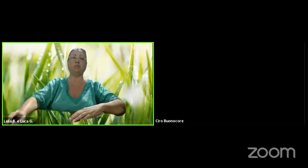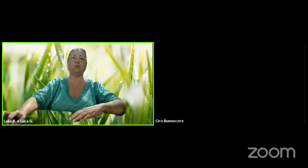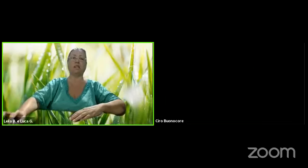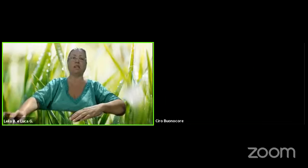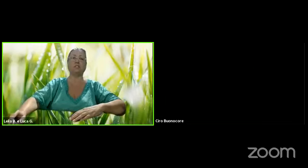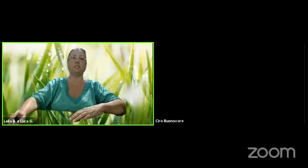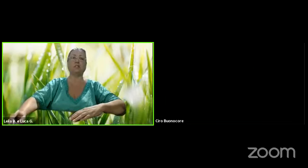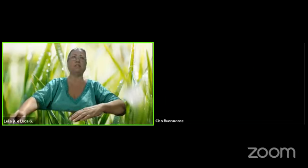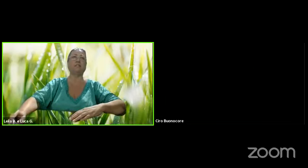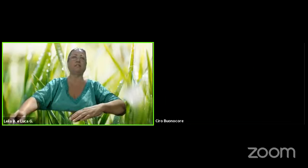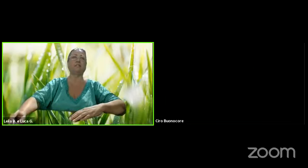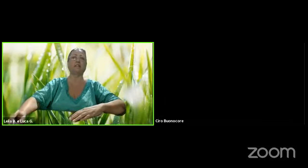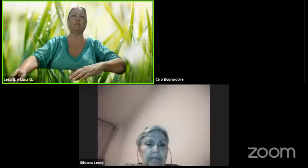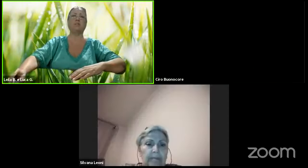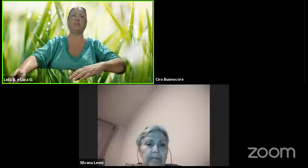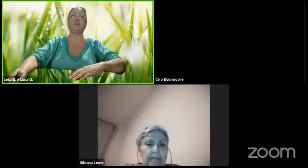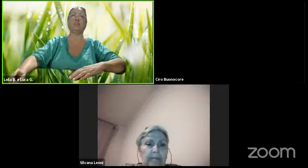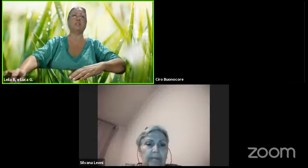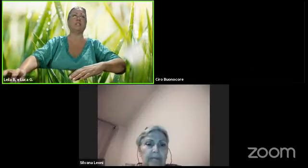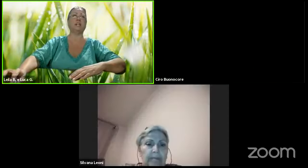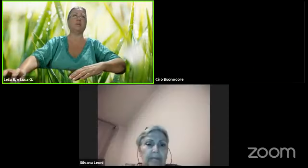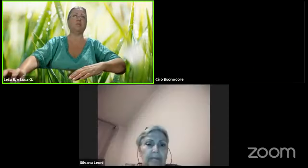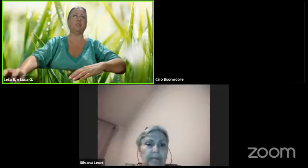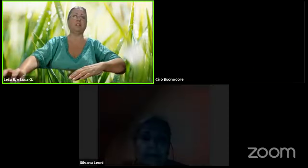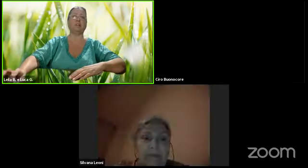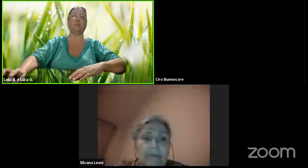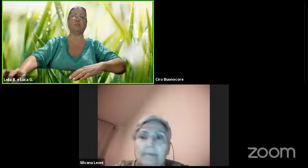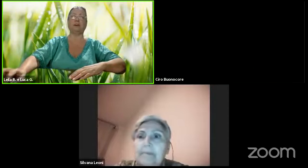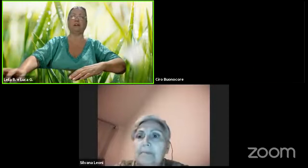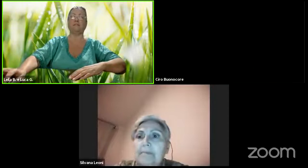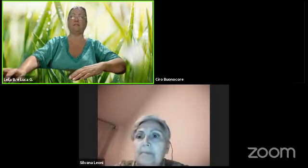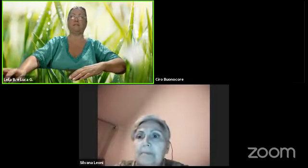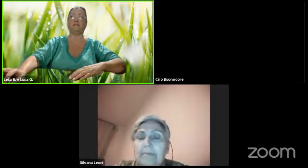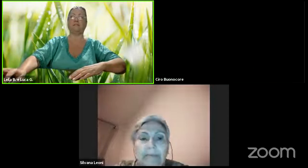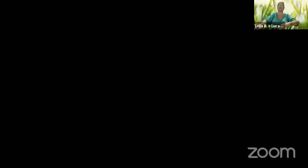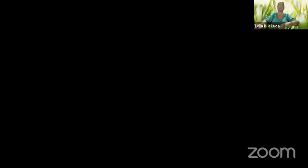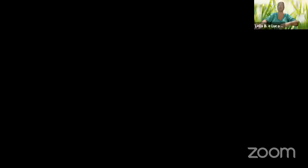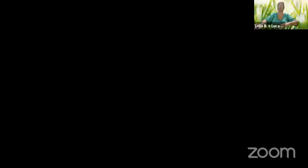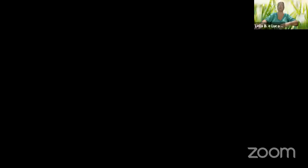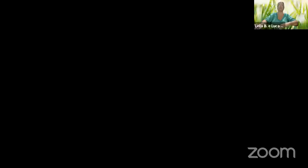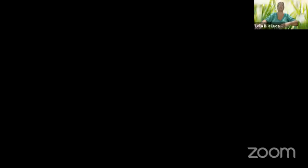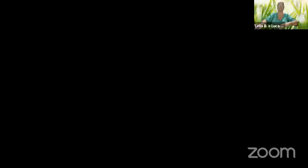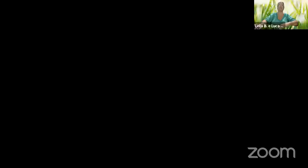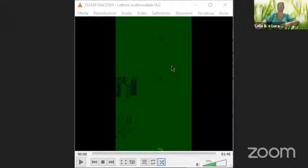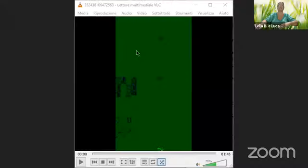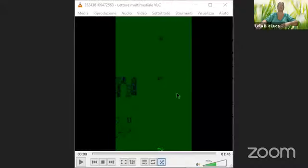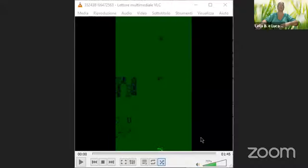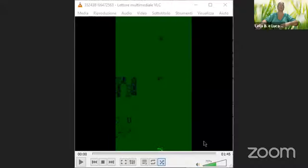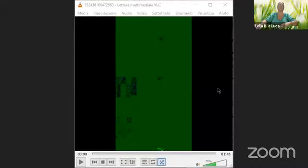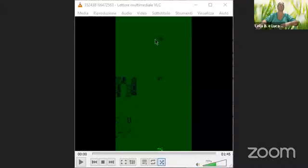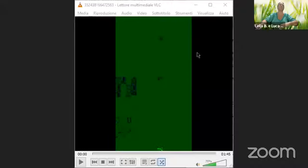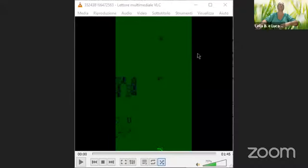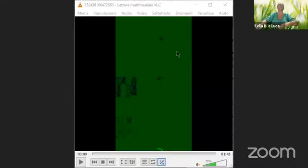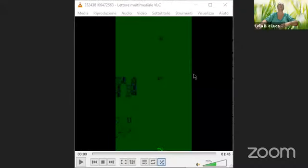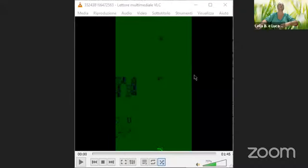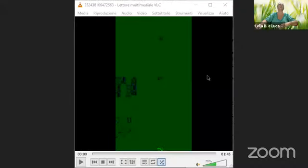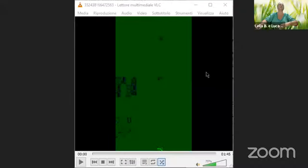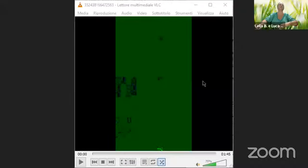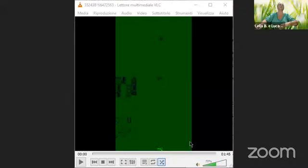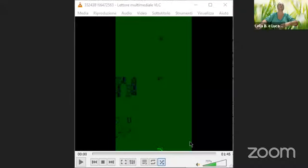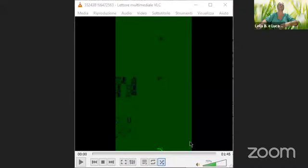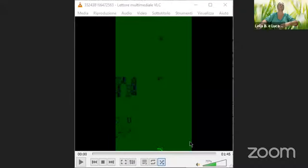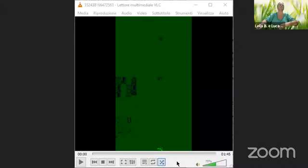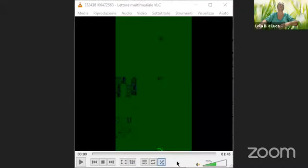abbiamo visto adesso. Condivido lo schermo, ecco qua, condivide,